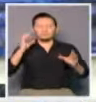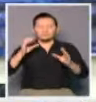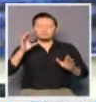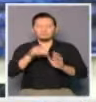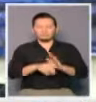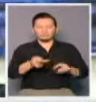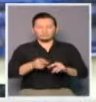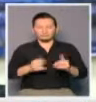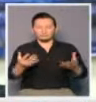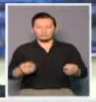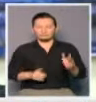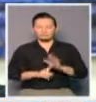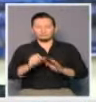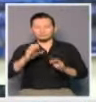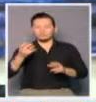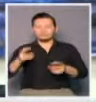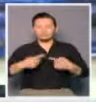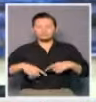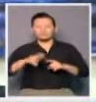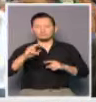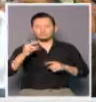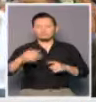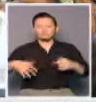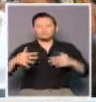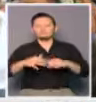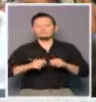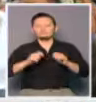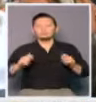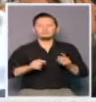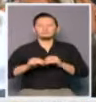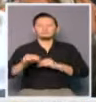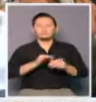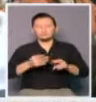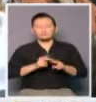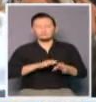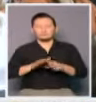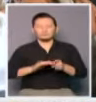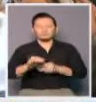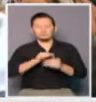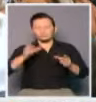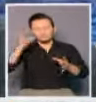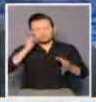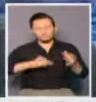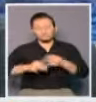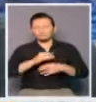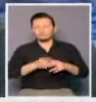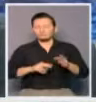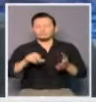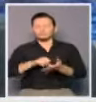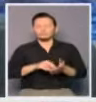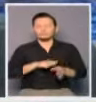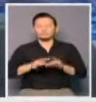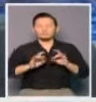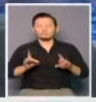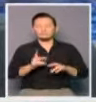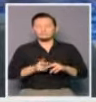университетов. На сегодняшний день Ассоциация прикаспийских стран стала открытой диалоговой площадкой для взаимного обмена мнениями. Участники совещания отметили,